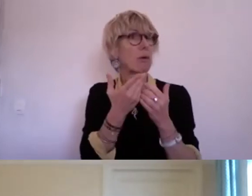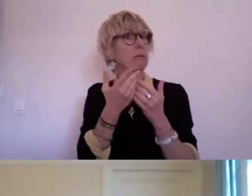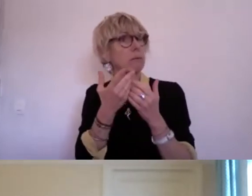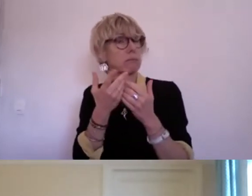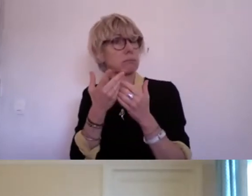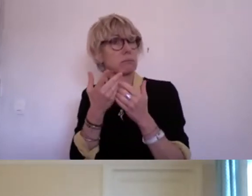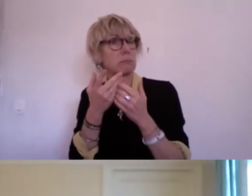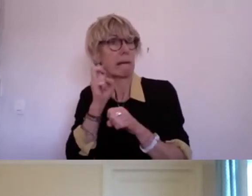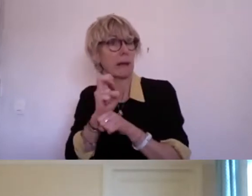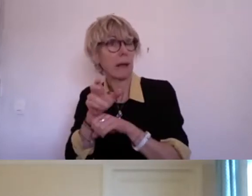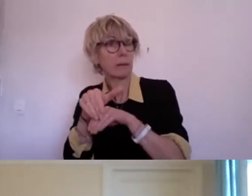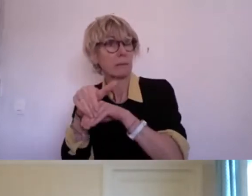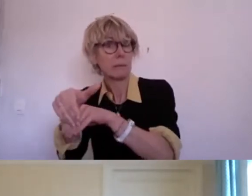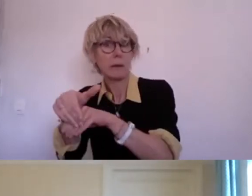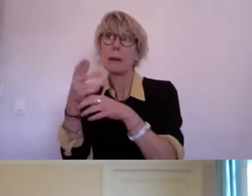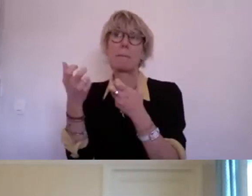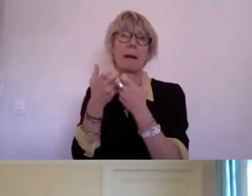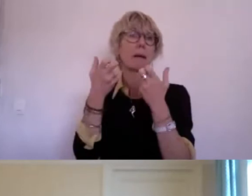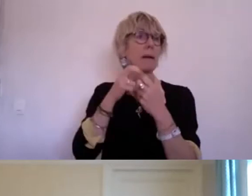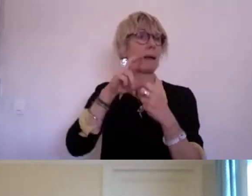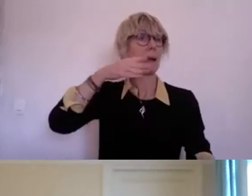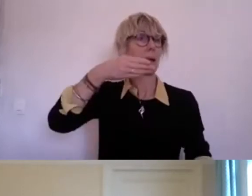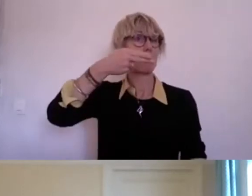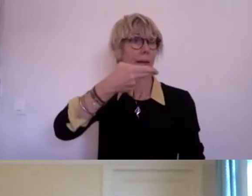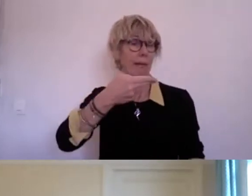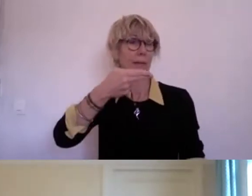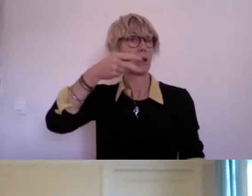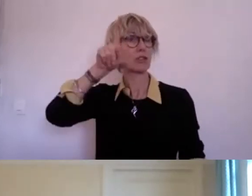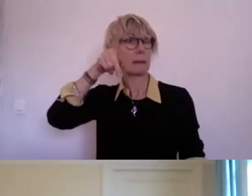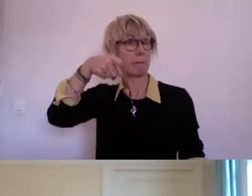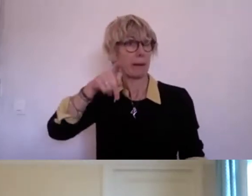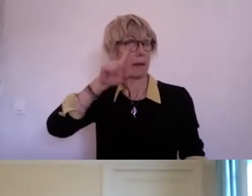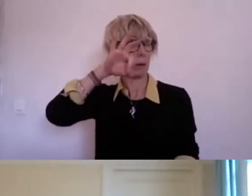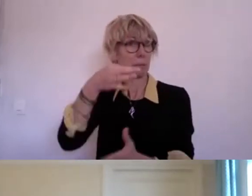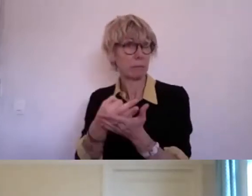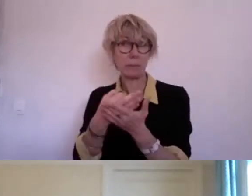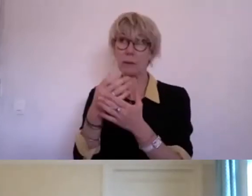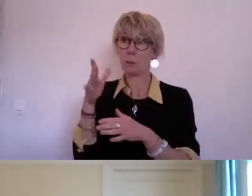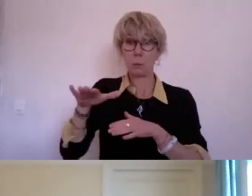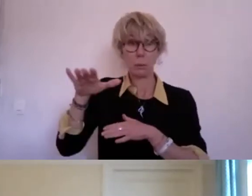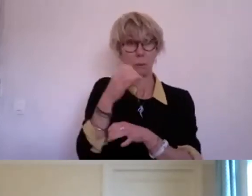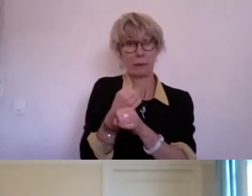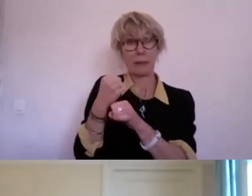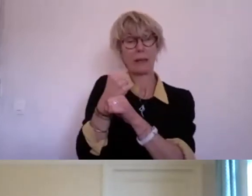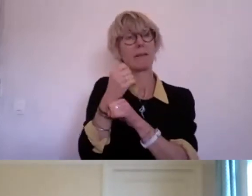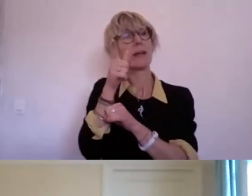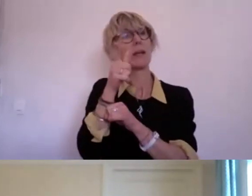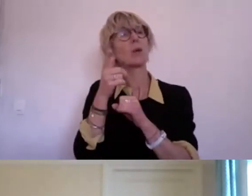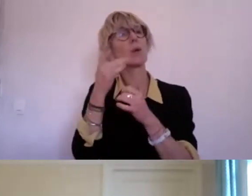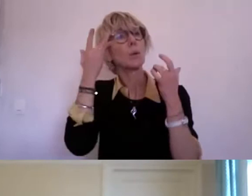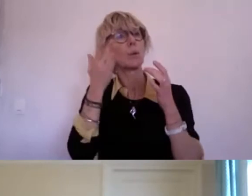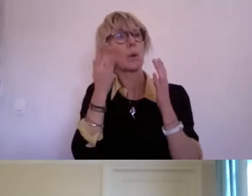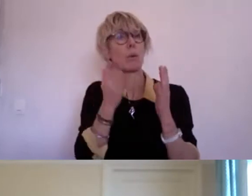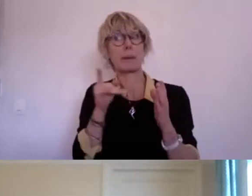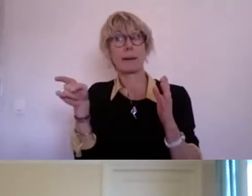que, pour la RMN Grand Palais, nous avons effectivement, avec Culture et Hôpital, créé un partenariat. Et l'objectif de ce partenariat, c'est